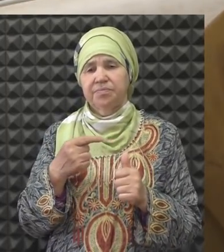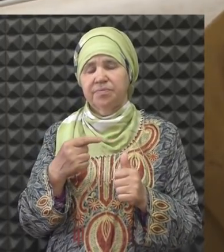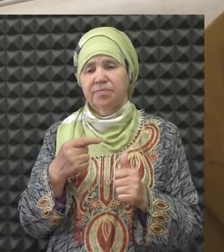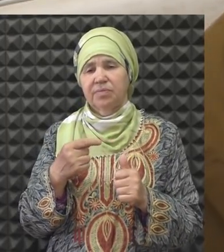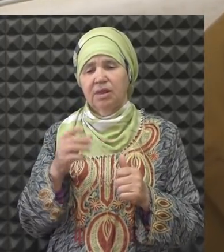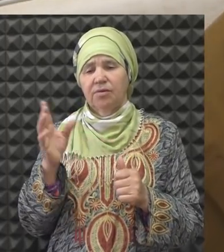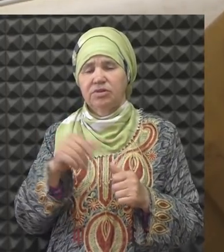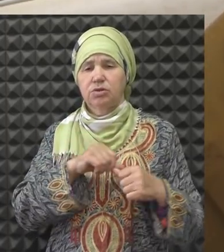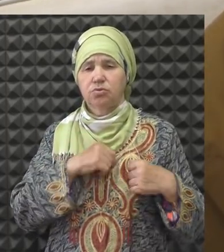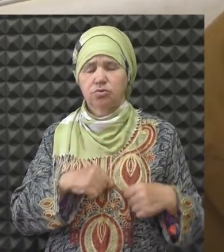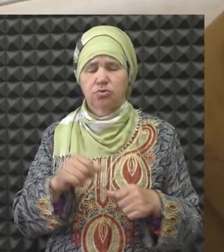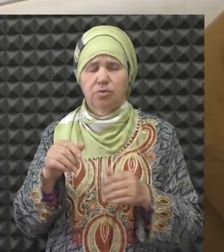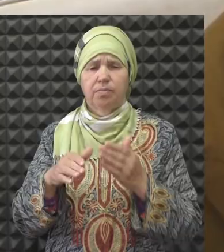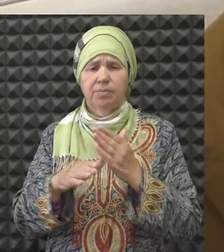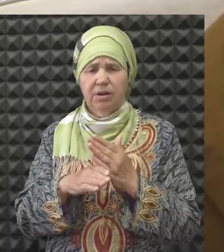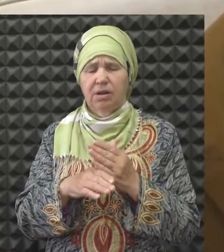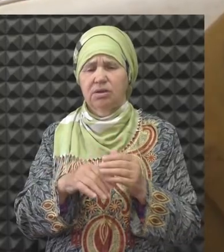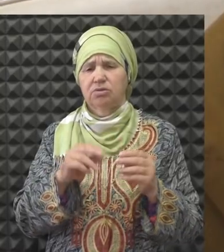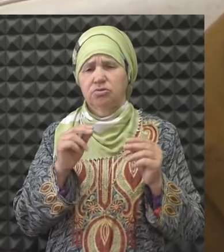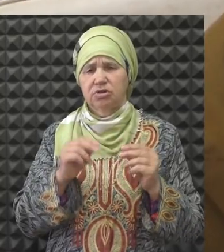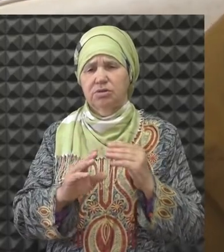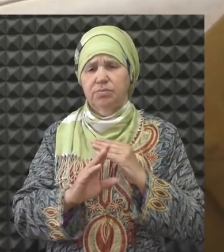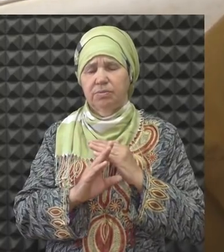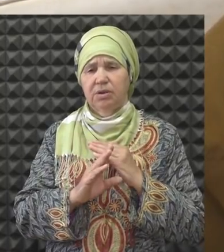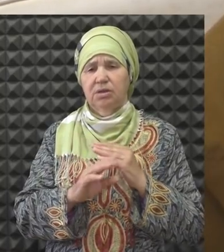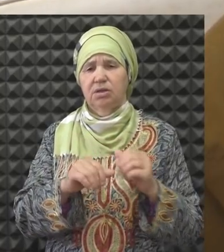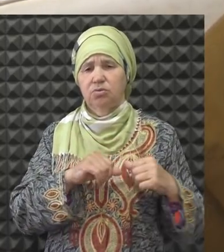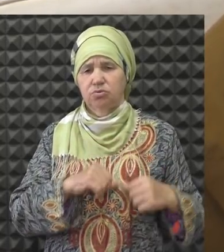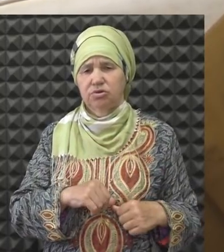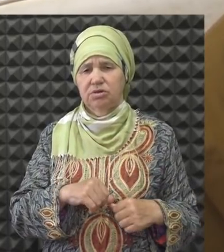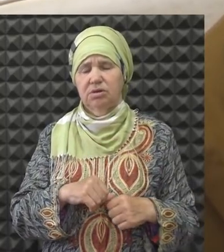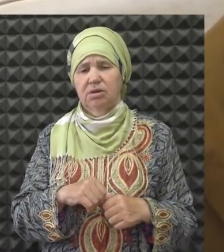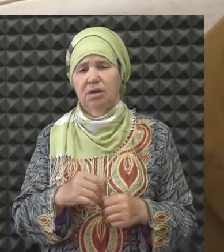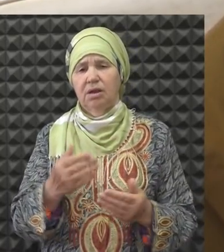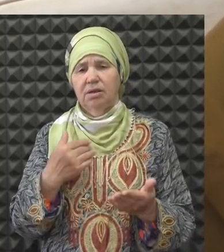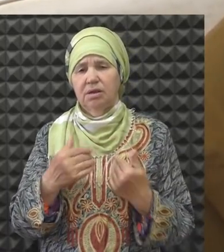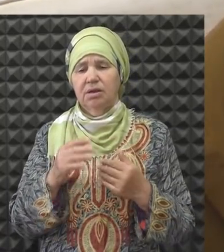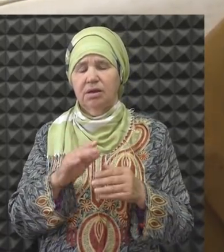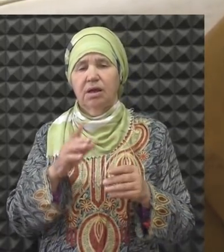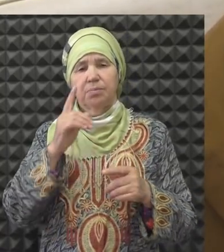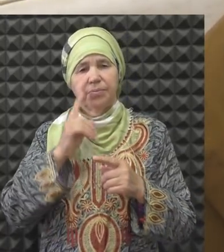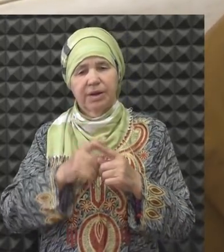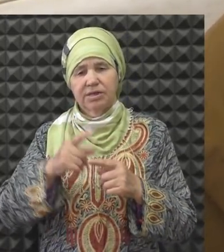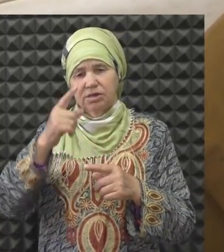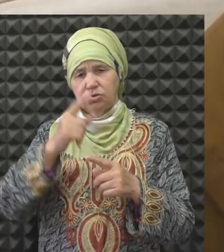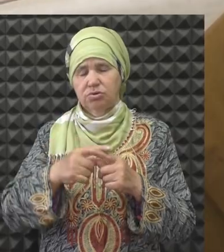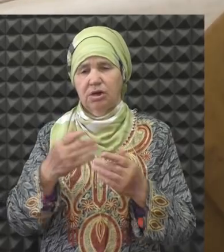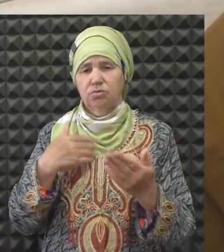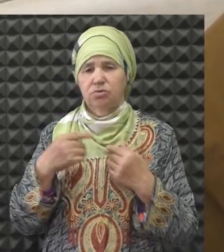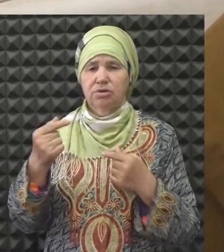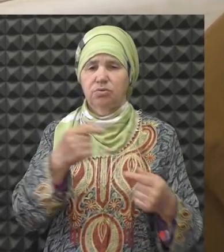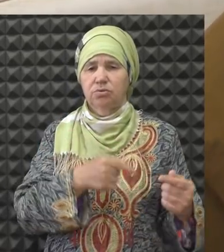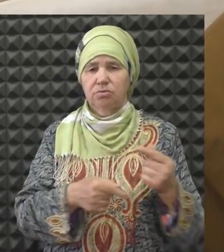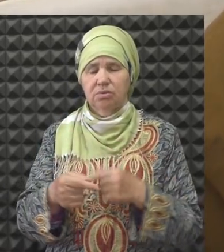и все с душой делается, не то, что там поэтому. Люди друг к другу относятся как братья и сестры. Как,